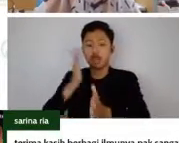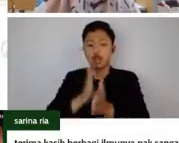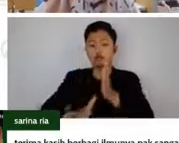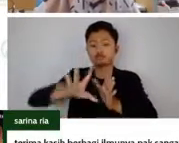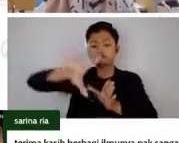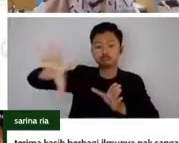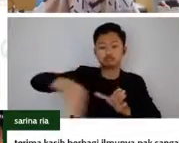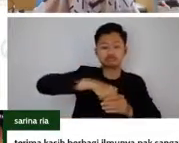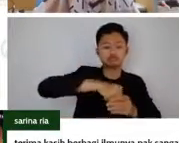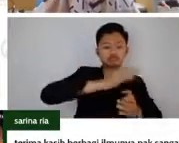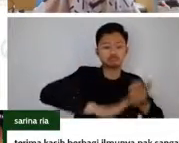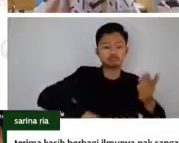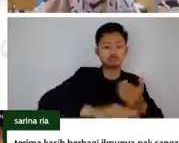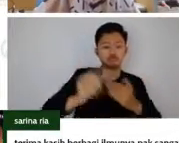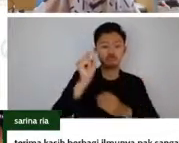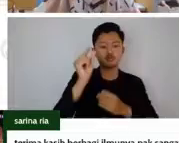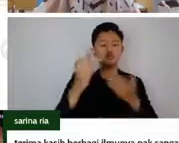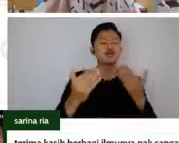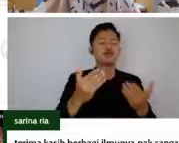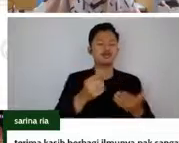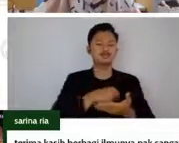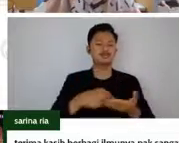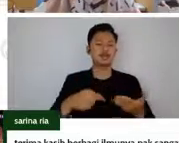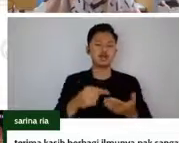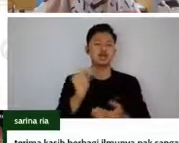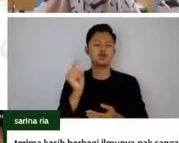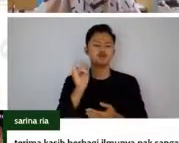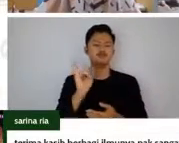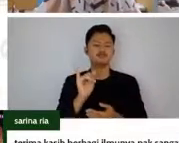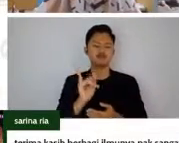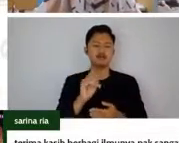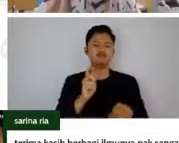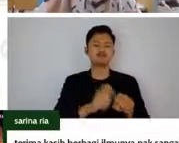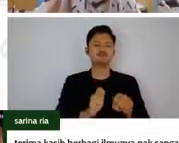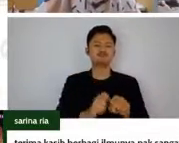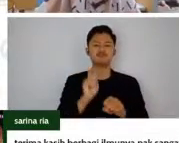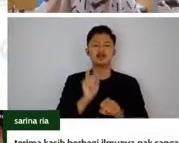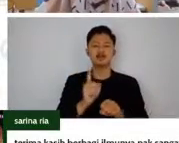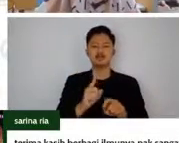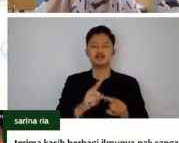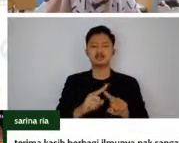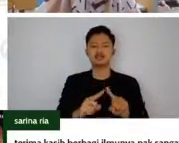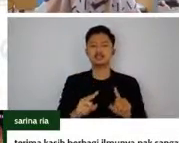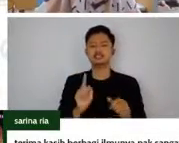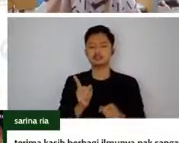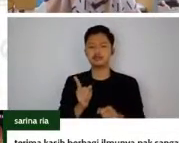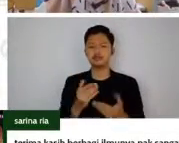umum, walaupun sekolah kita mungkin bisa ada kurikulum modifikasi gitu, dimana